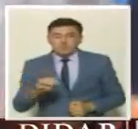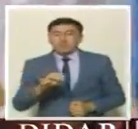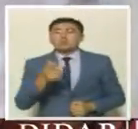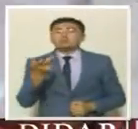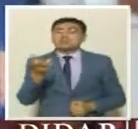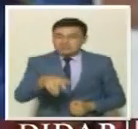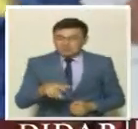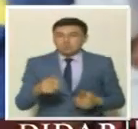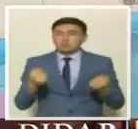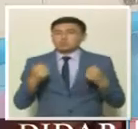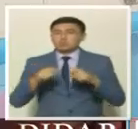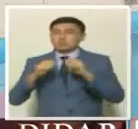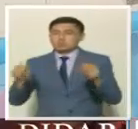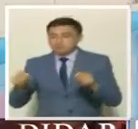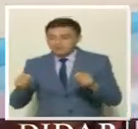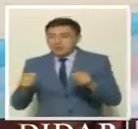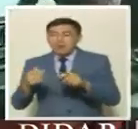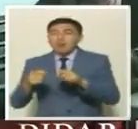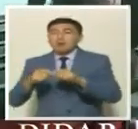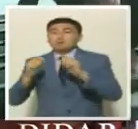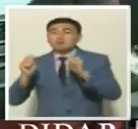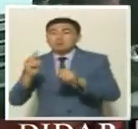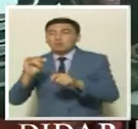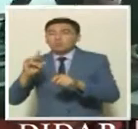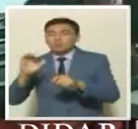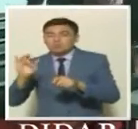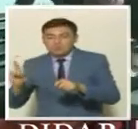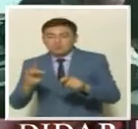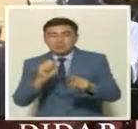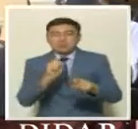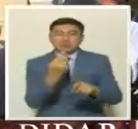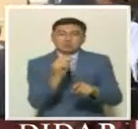Тупкараганском районе. До этого спортобъекты были открыты в Кулсары и Акшукуре.